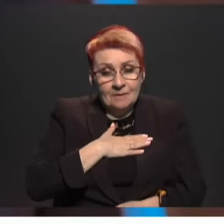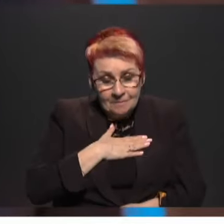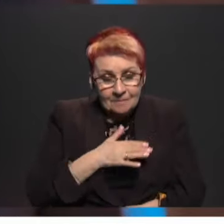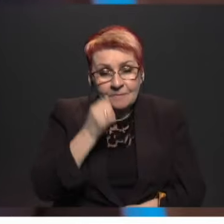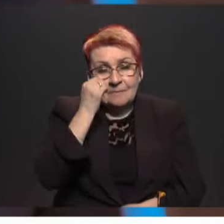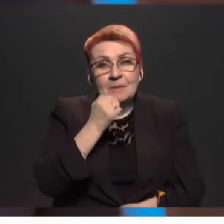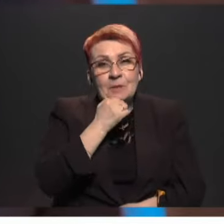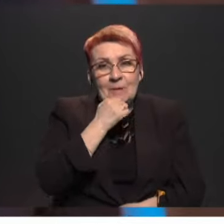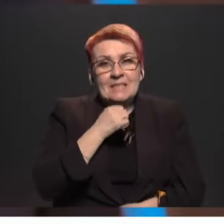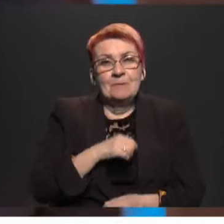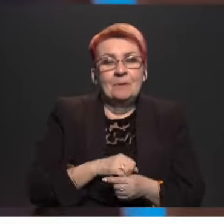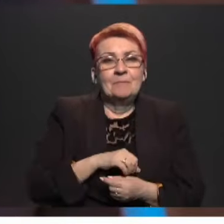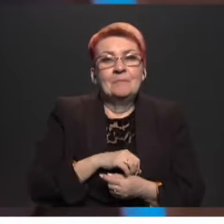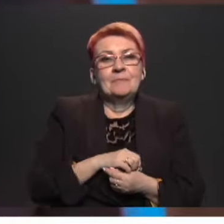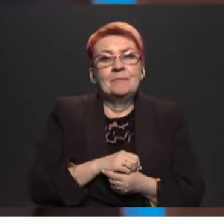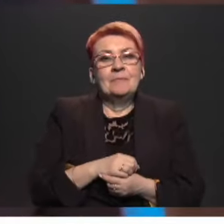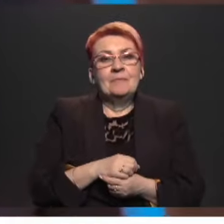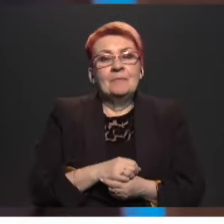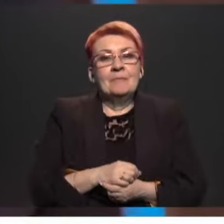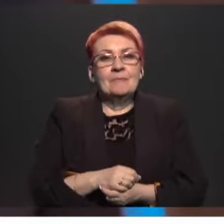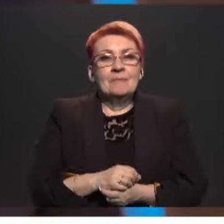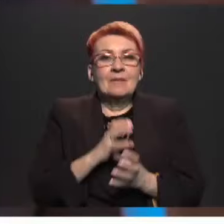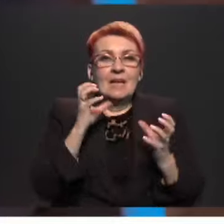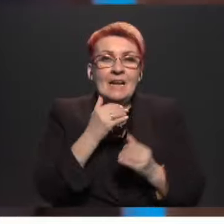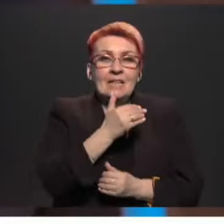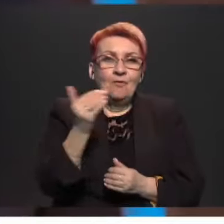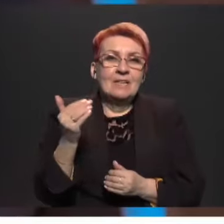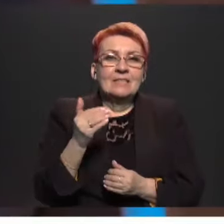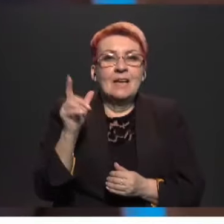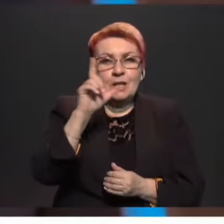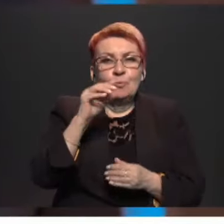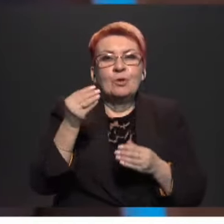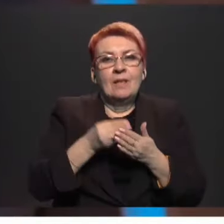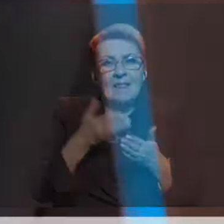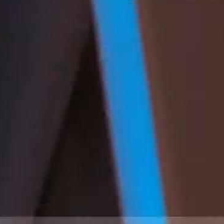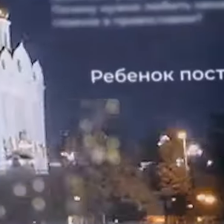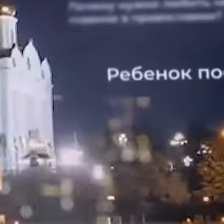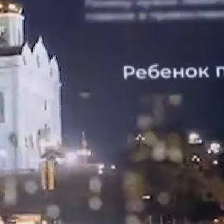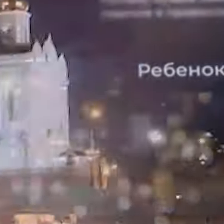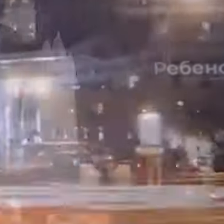увидимся завтра ровно в 20:00 на телеканале «Спас». Храни вас Господь, дорогие.